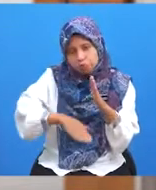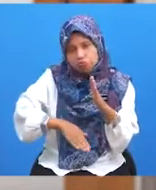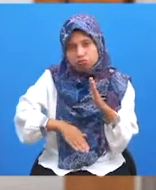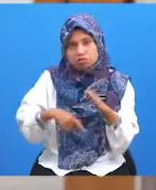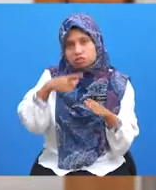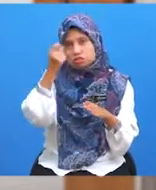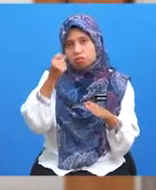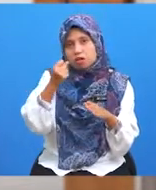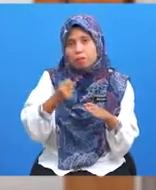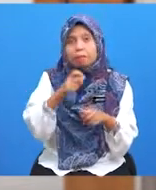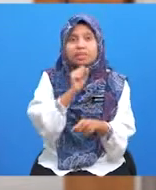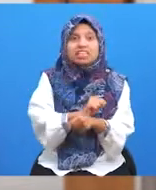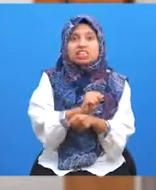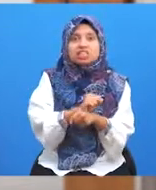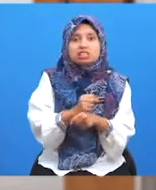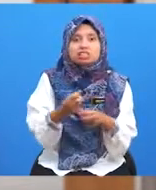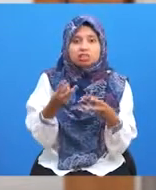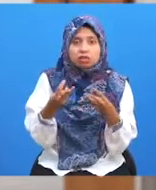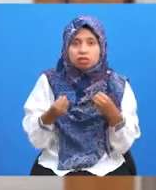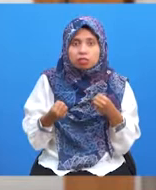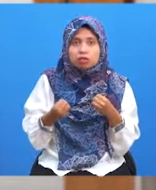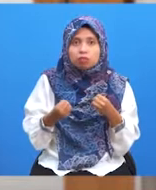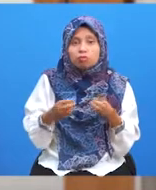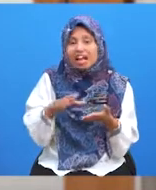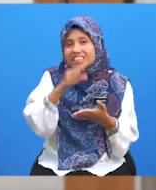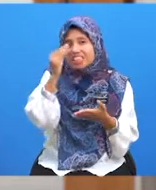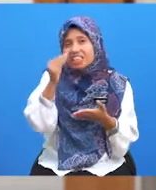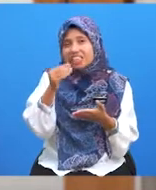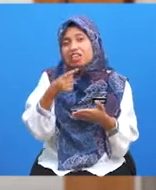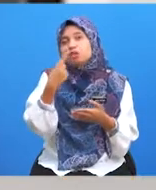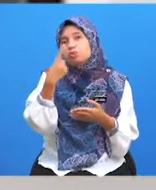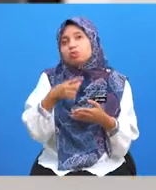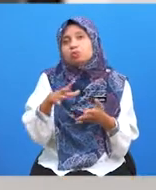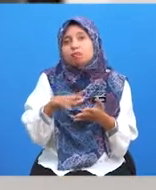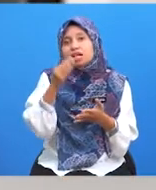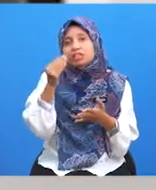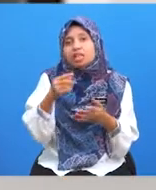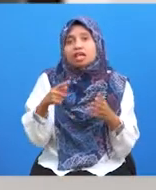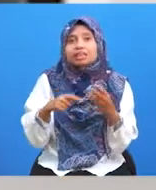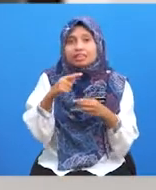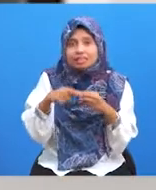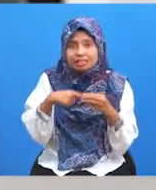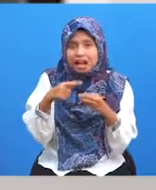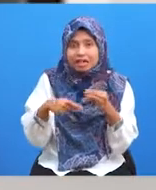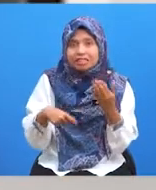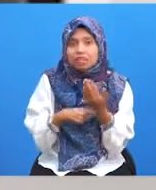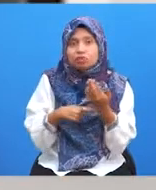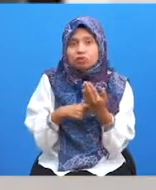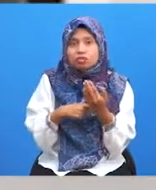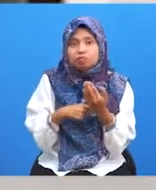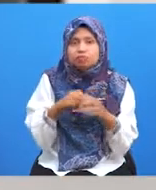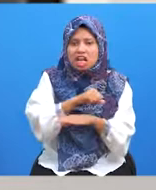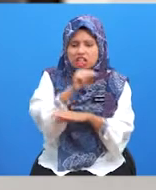untuk beradaptasi dengan si game yang baru diperkenalkan tambahan pula syari'at